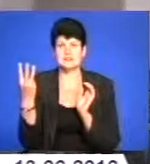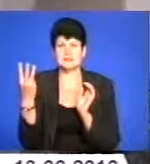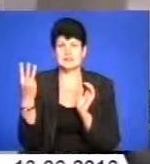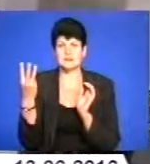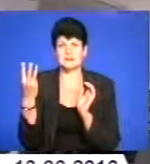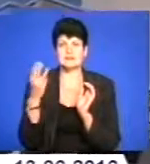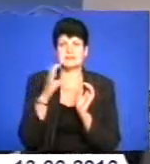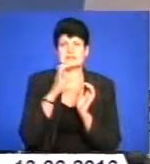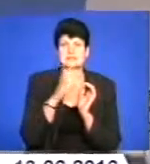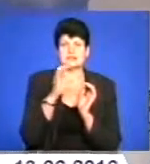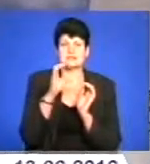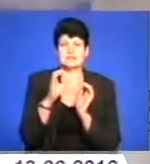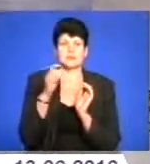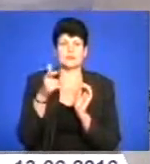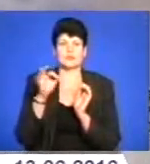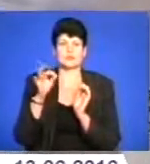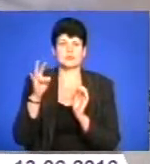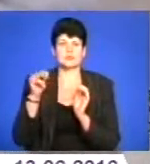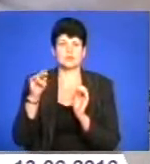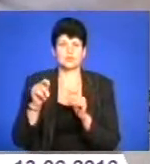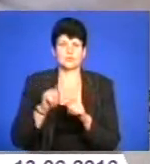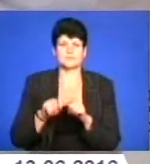Тернополя 0352, телефон